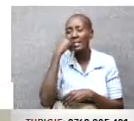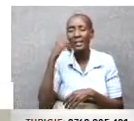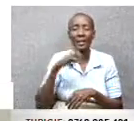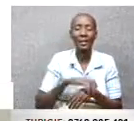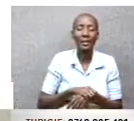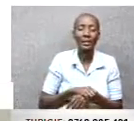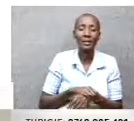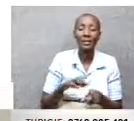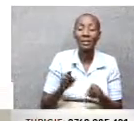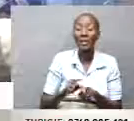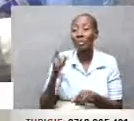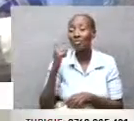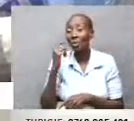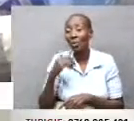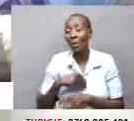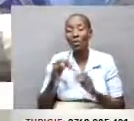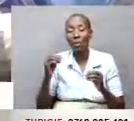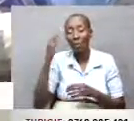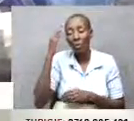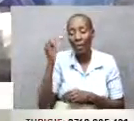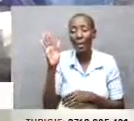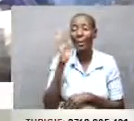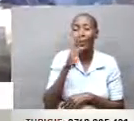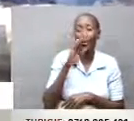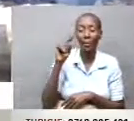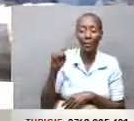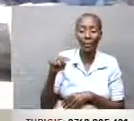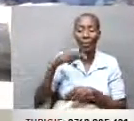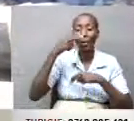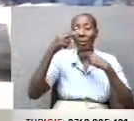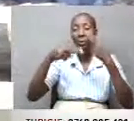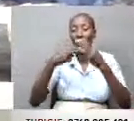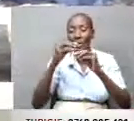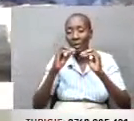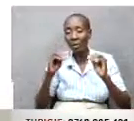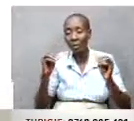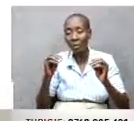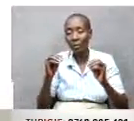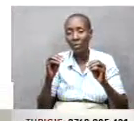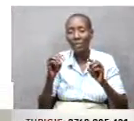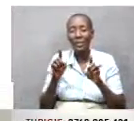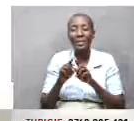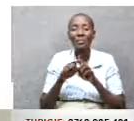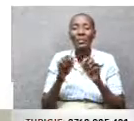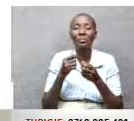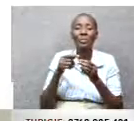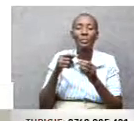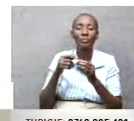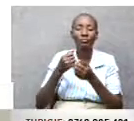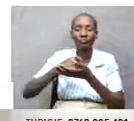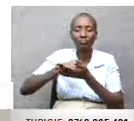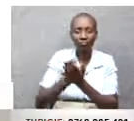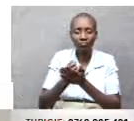tuka hatuna kwa sababu ya hii uchafu. Hakuna hoteli, hakuna hata tingatika ya kusiaka kwa sababu mtu akiileta